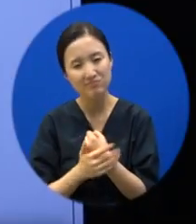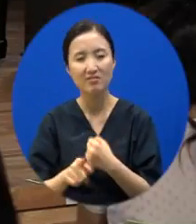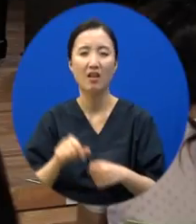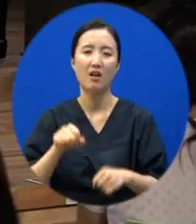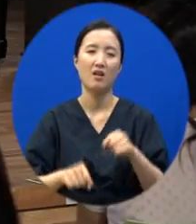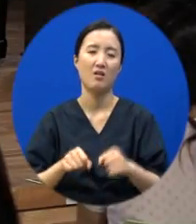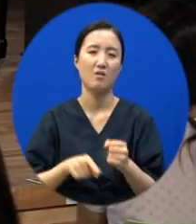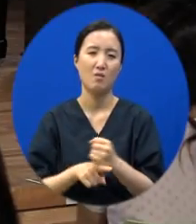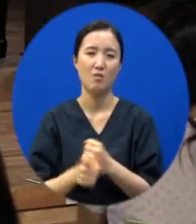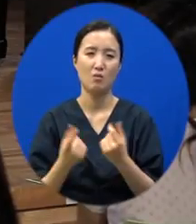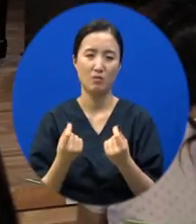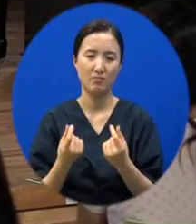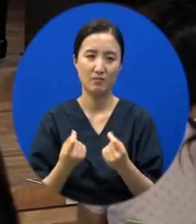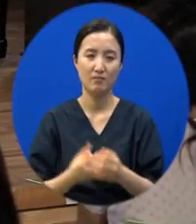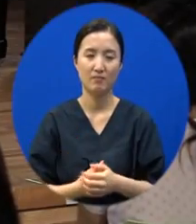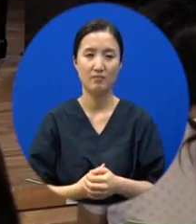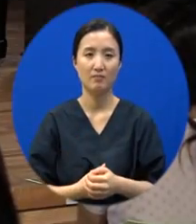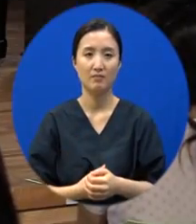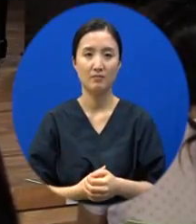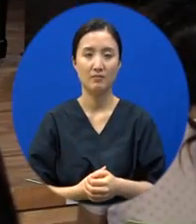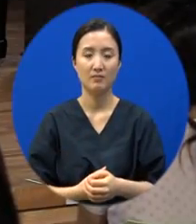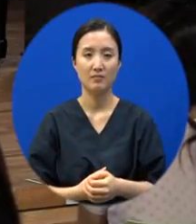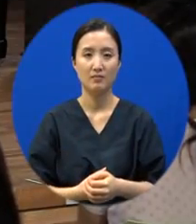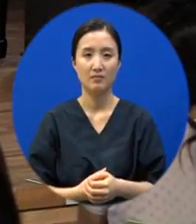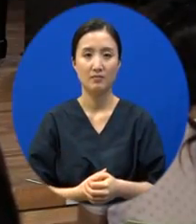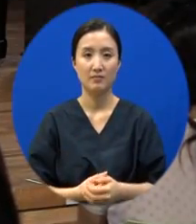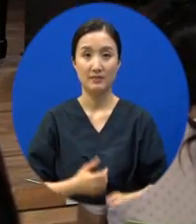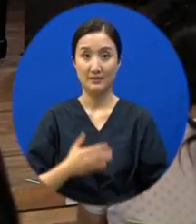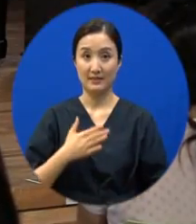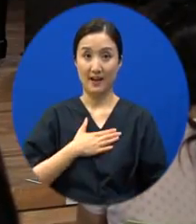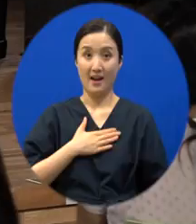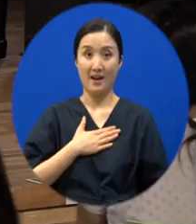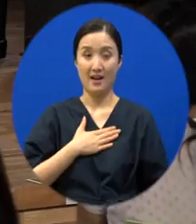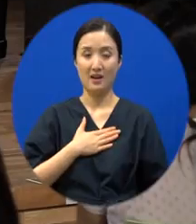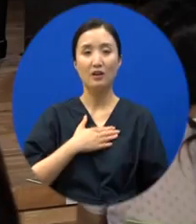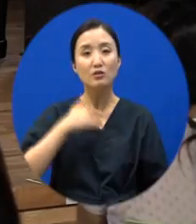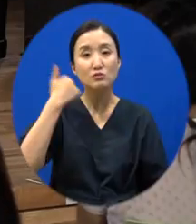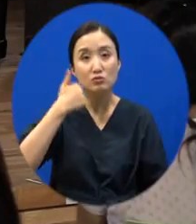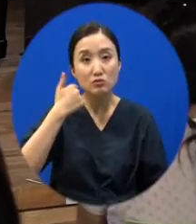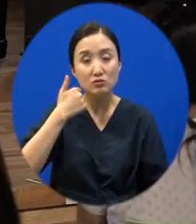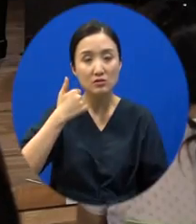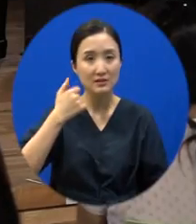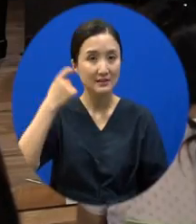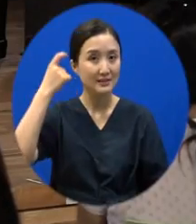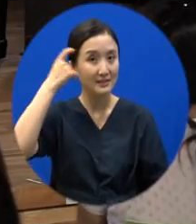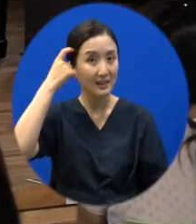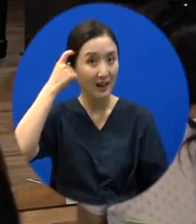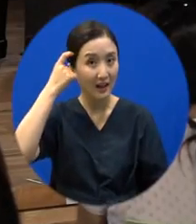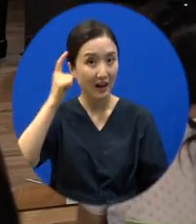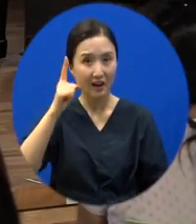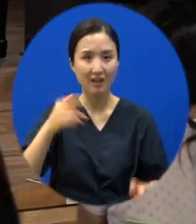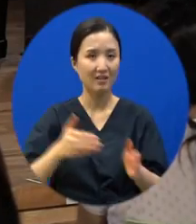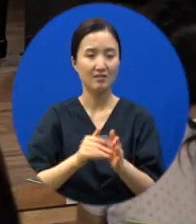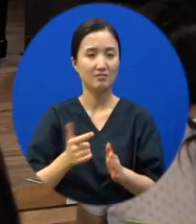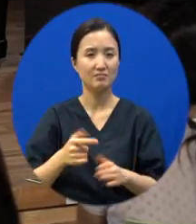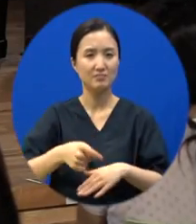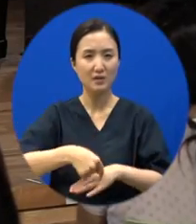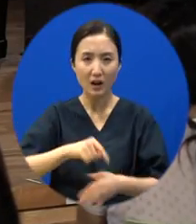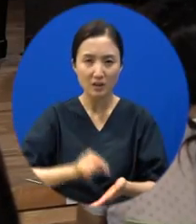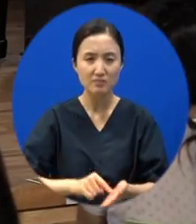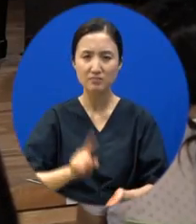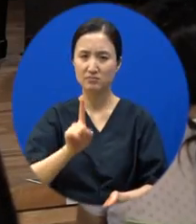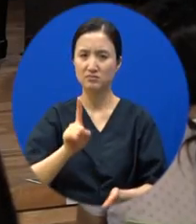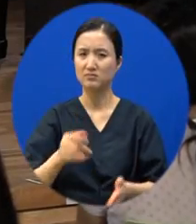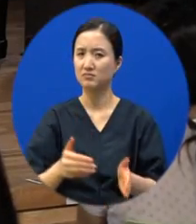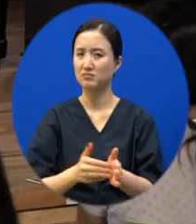외모는? 자, 나라는 사람은 마음만 가지고 있나요? 생각만 가지고 있나요? 이